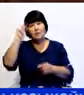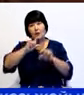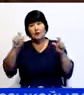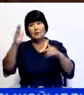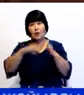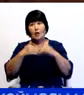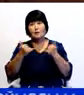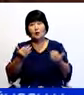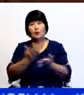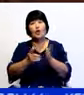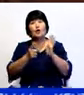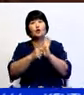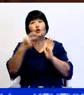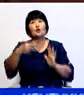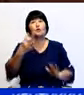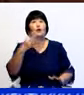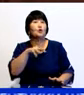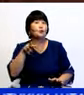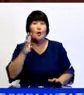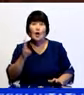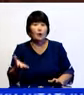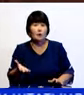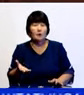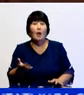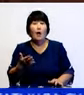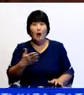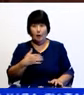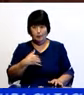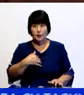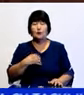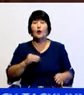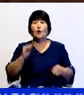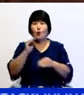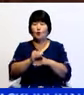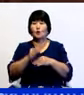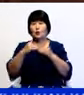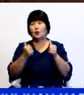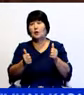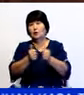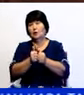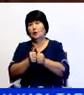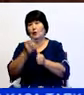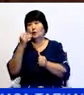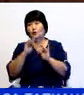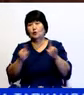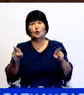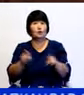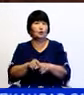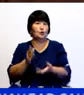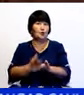жатырмыз 724 миллион, ал бізде қосымша құрылыс 300 орындық, тура